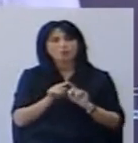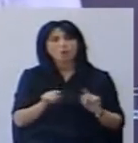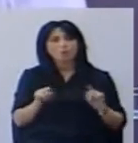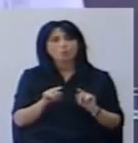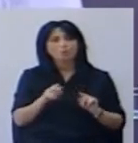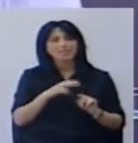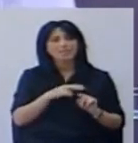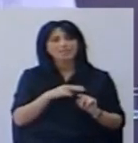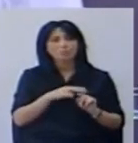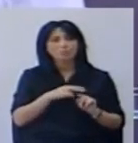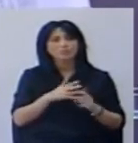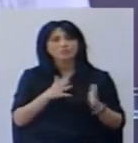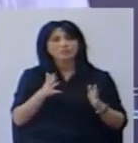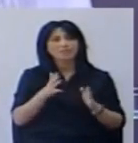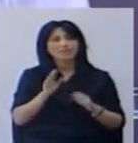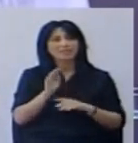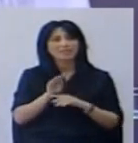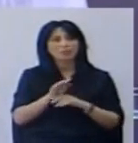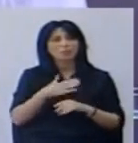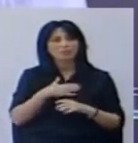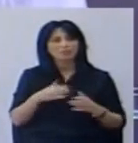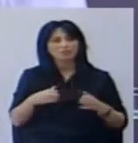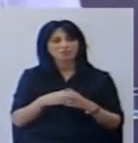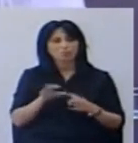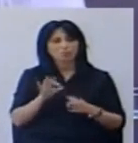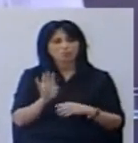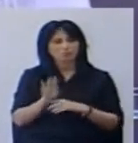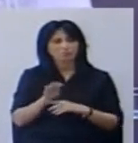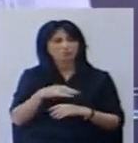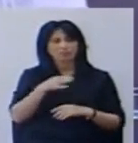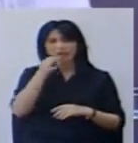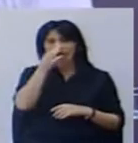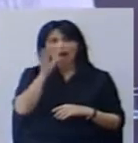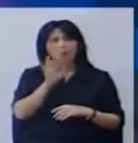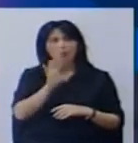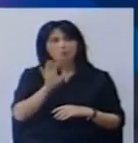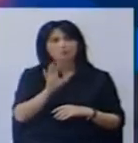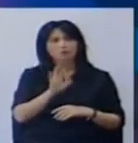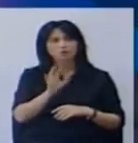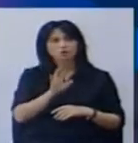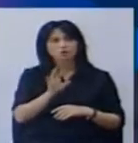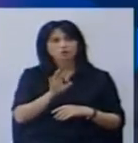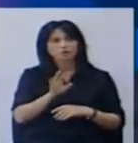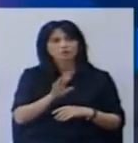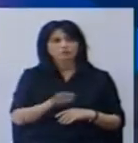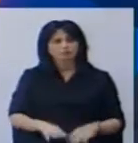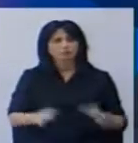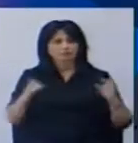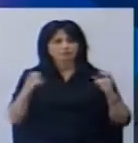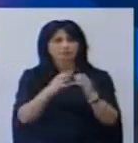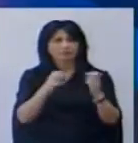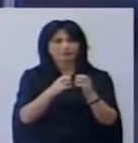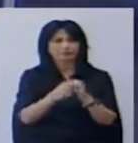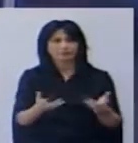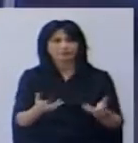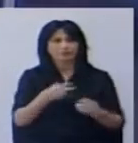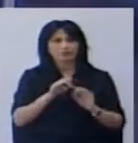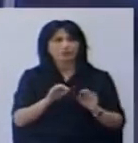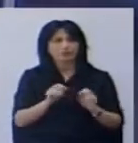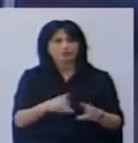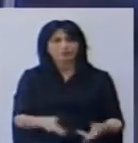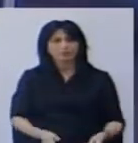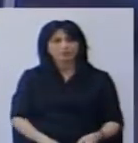ოპოზიციონურ დეპუტატებზე მეტი კრიტიკული ვიყავი ჩემი გუნდის მიერ. არ მომწონდა როდესაც ახლანდელი ხელისუფლება, ამ